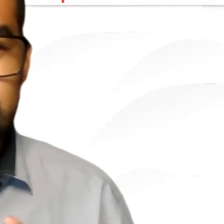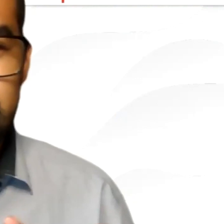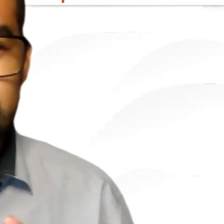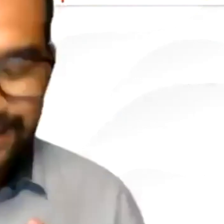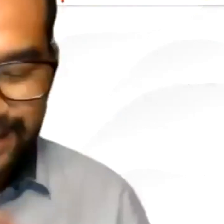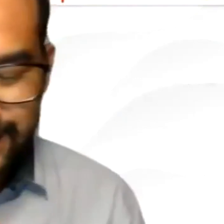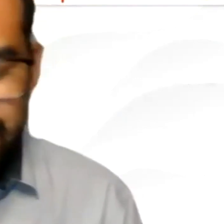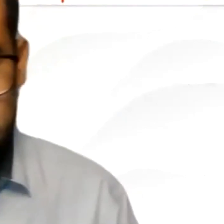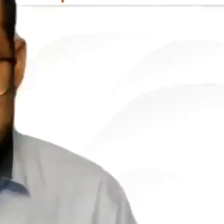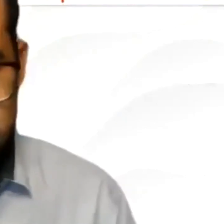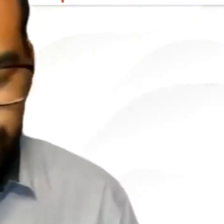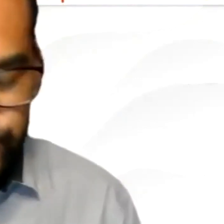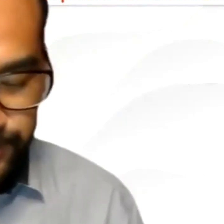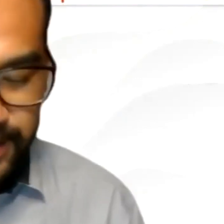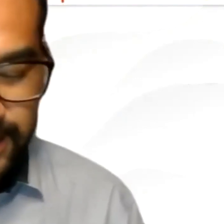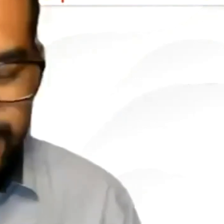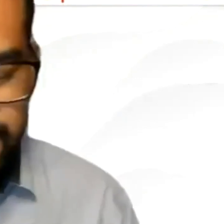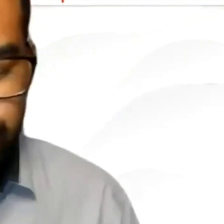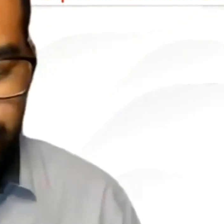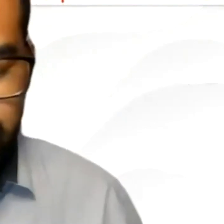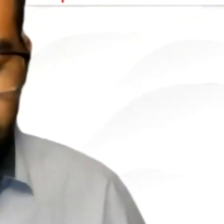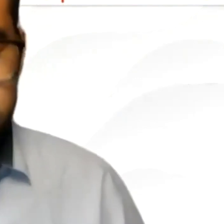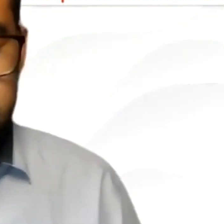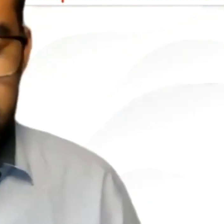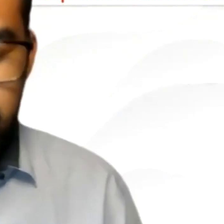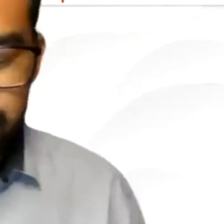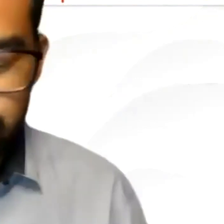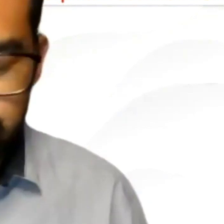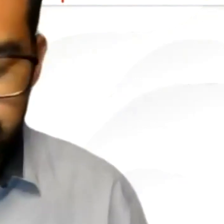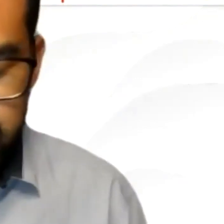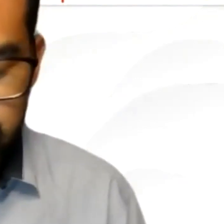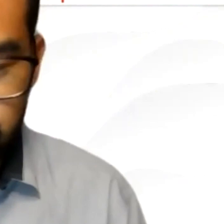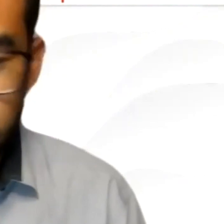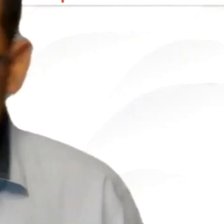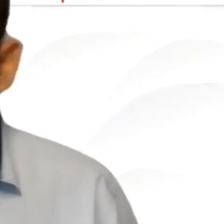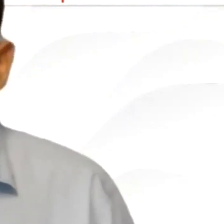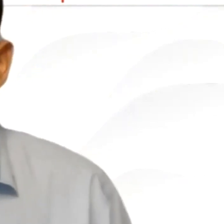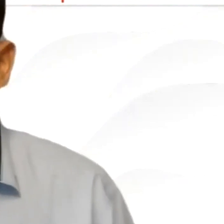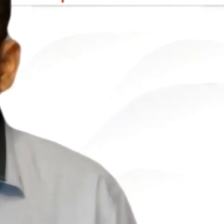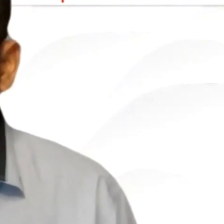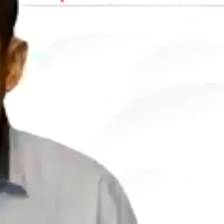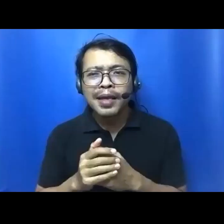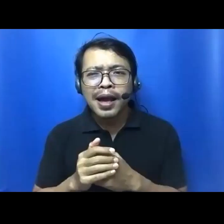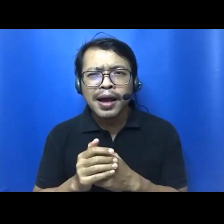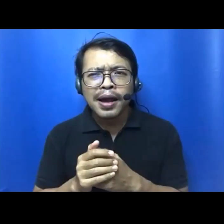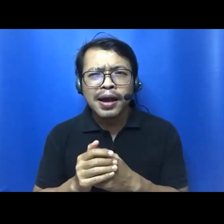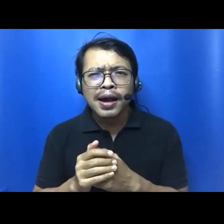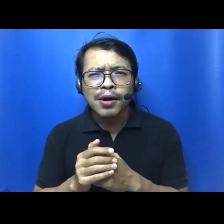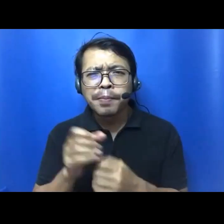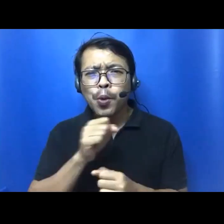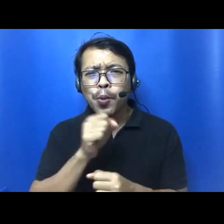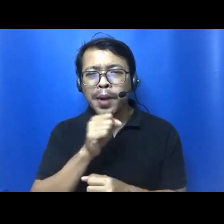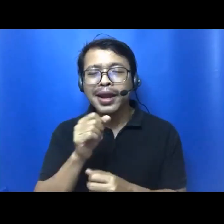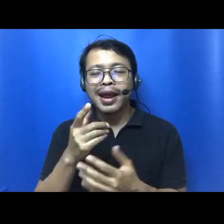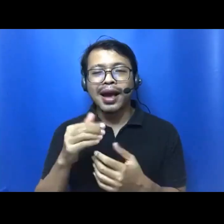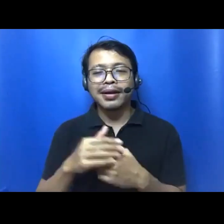ingin mengingatkan ini ada sesi penutup dengan agenda untuk evaluasi bersama pada pukul 14.30. Sebenarnya sudah mulai sekarang